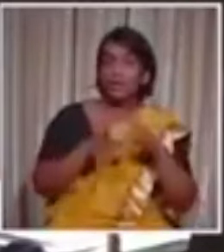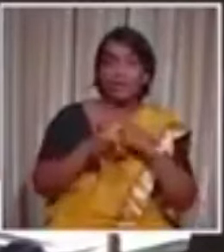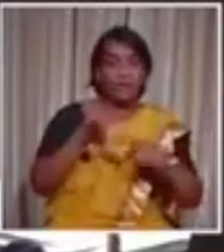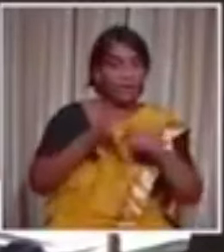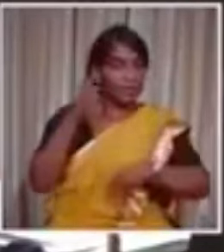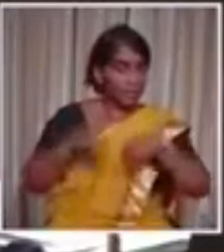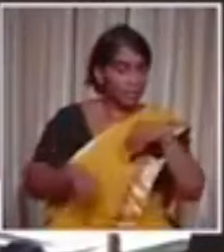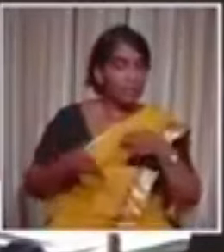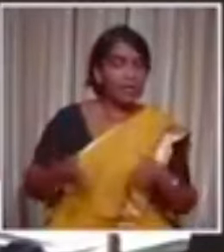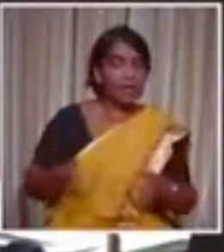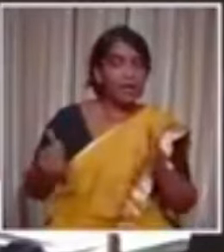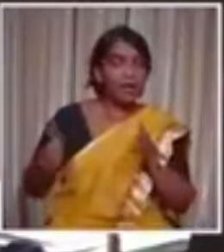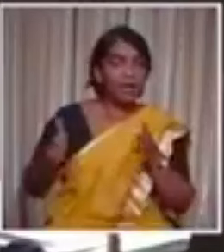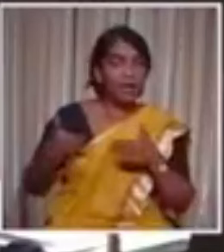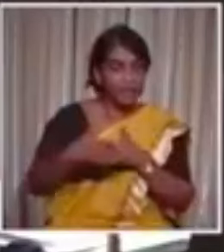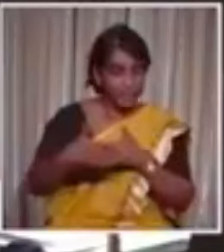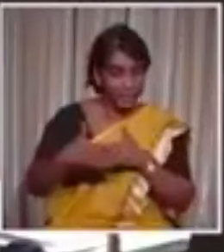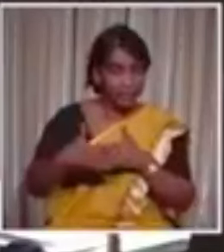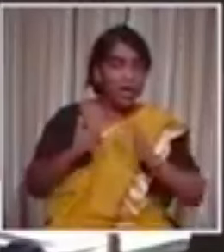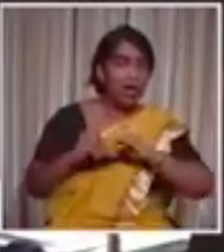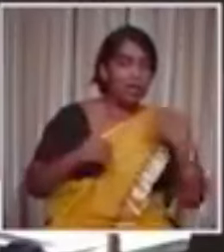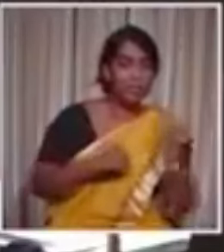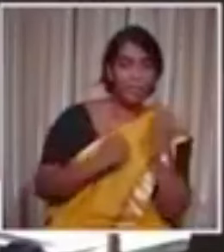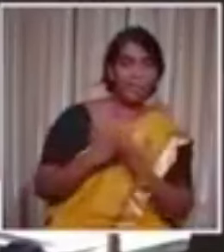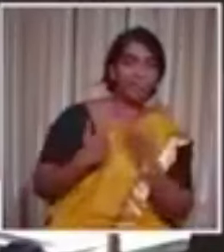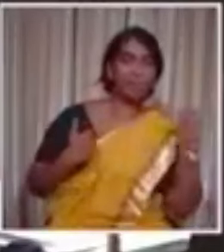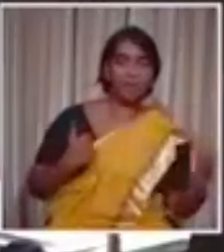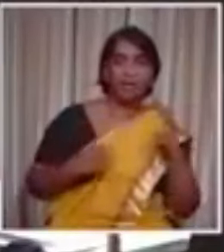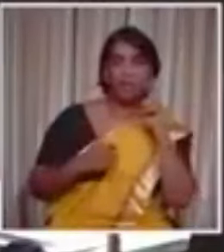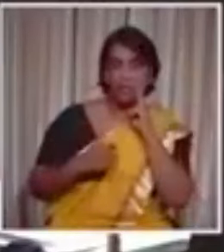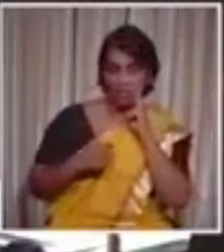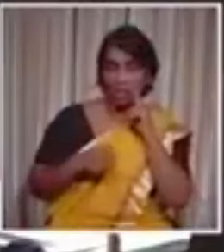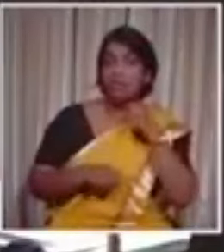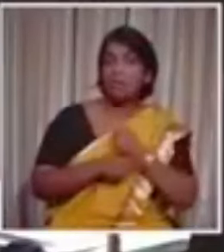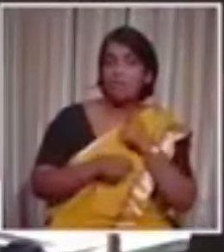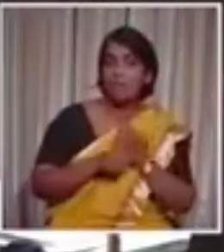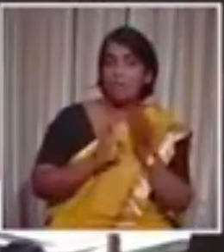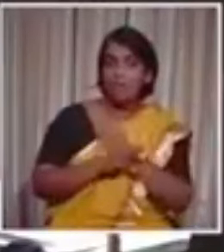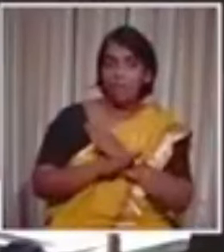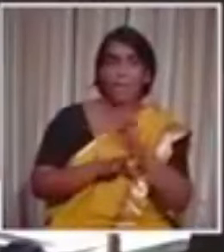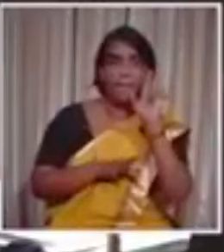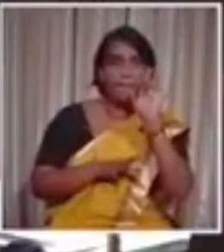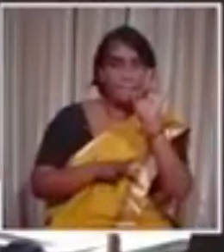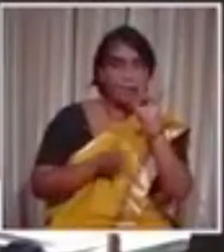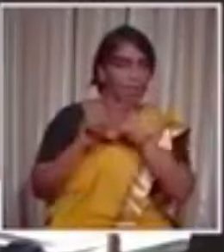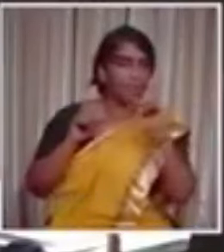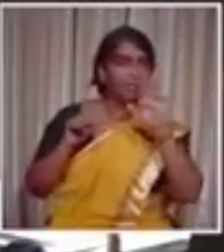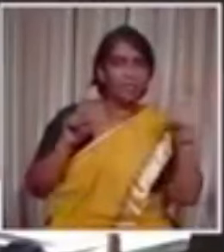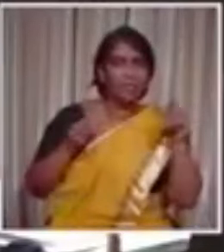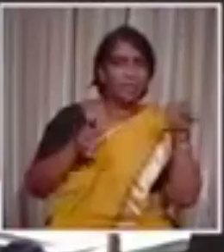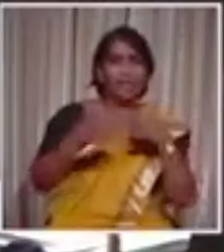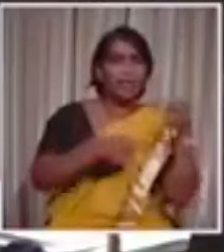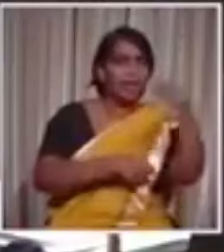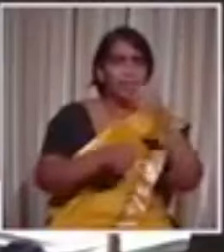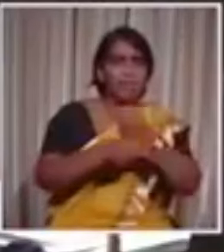සංස්කෘතිය. කැබිනට්ටින් එළියට බලය ගේනවා. රනිල් වික්‍රමසිංහගේ ආණ්ඩුව කවුද පහුගිය 15-19? මේ කැබිනට් අමතුරු නෙමෙයි, ඕගොල්ලෝ නෙමෙයි